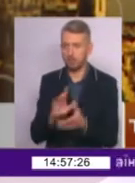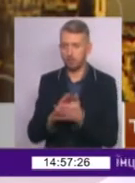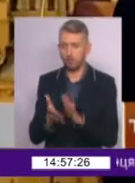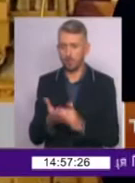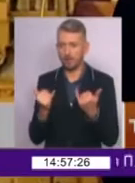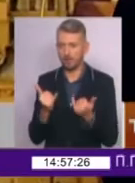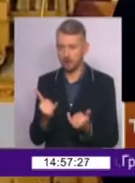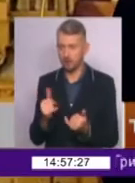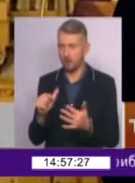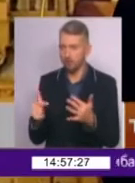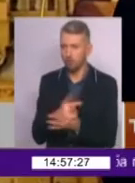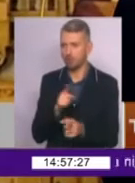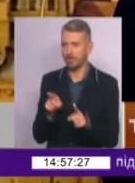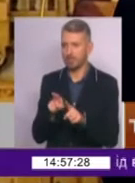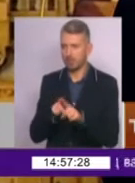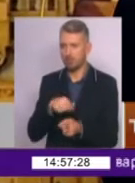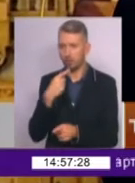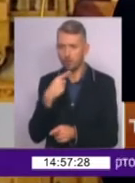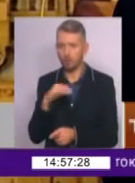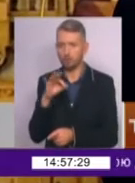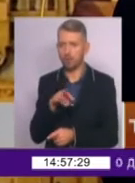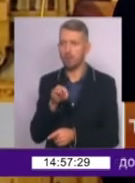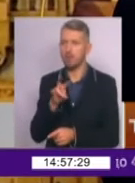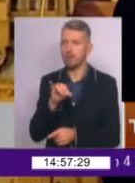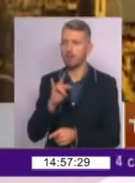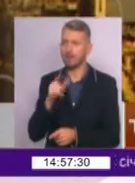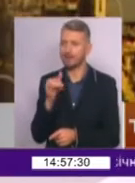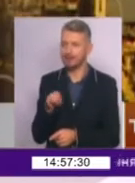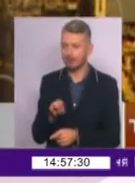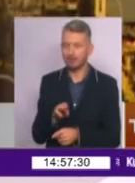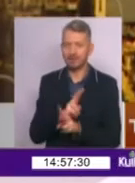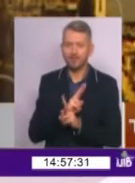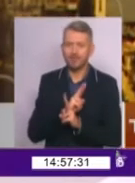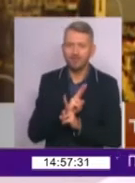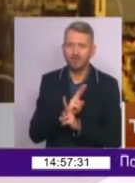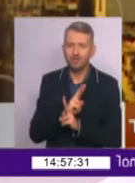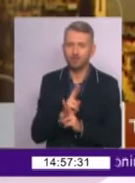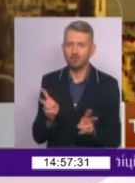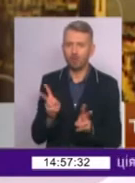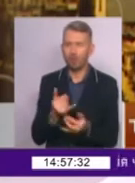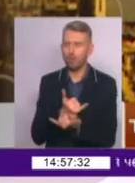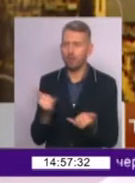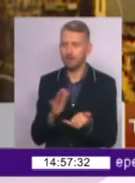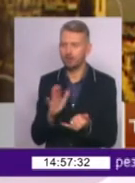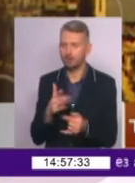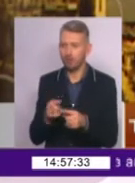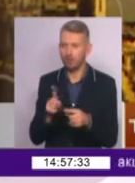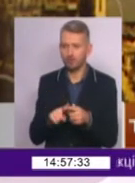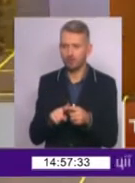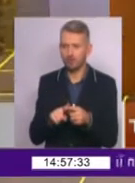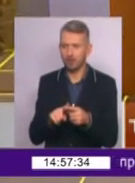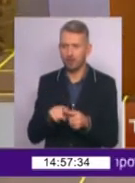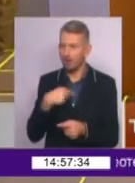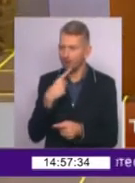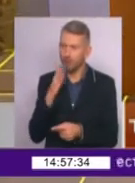зараз знов те ж саме ми говоримо про менінгіт. Ніхто не забезпечує цю ланку і каже, що